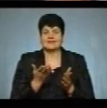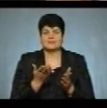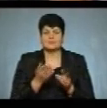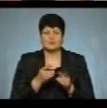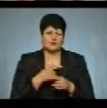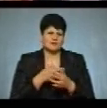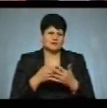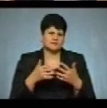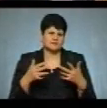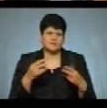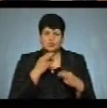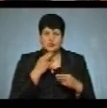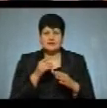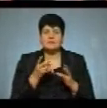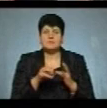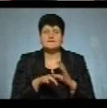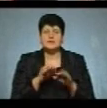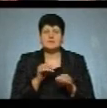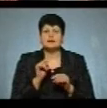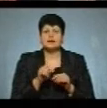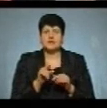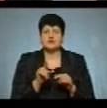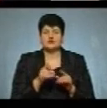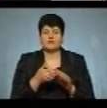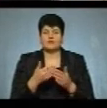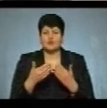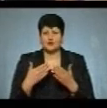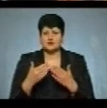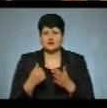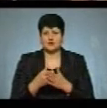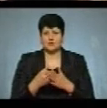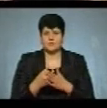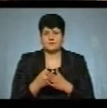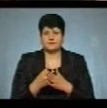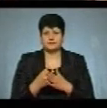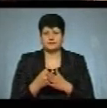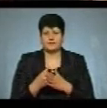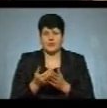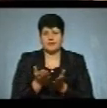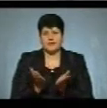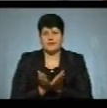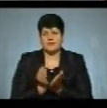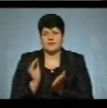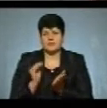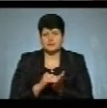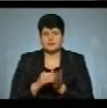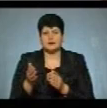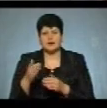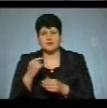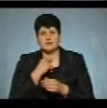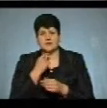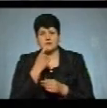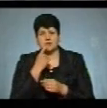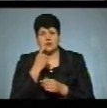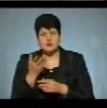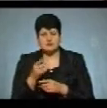безліч продуктів, серед яких треба вибрати саме цей продукт, який відноситься на певну частинку тарілки. Тобто, зокрема, риба, м'ясо, яйця.